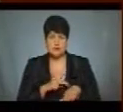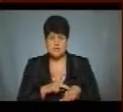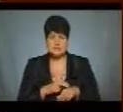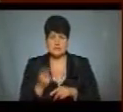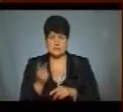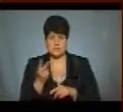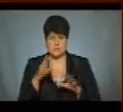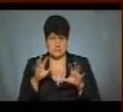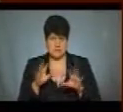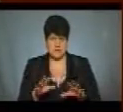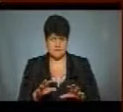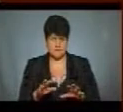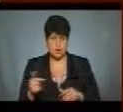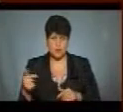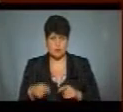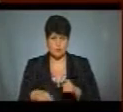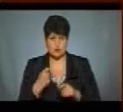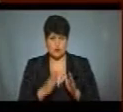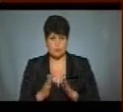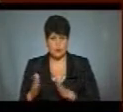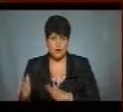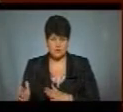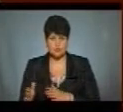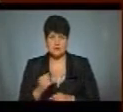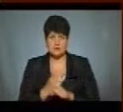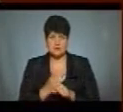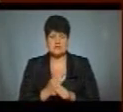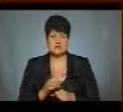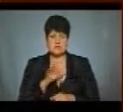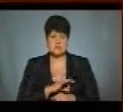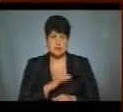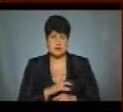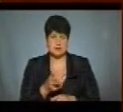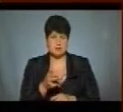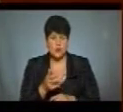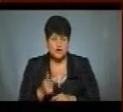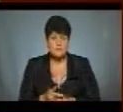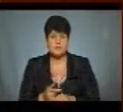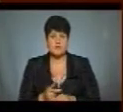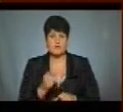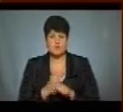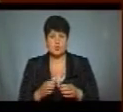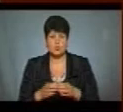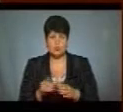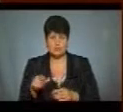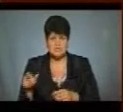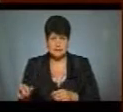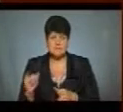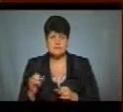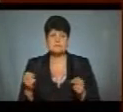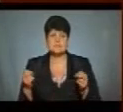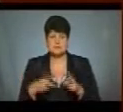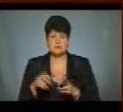двома статтями – у грубому порушенні громадського порядку, вчиненому із застосуванням вогнепальної зброї, вчиненому групою осіб, і в